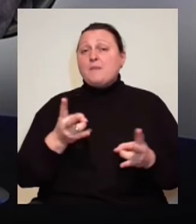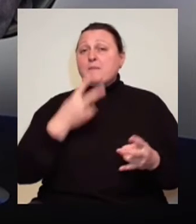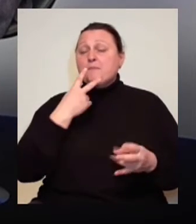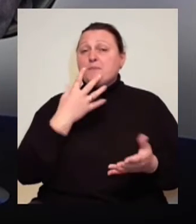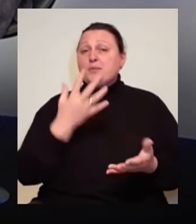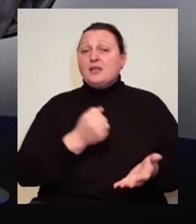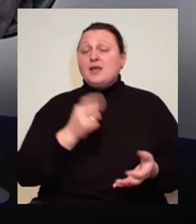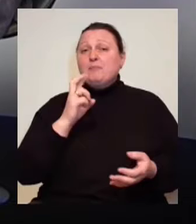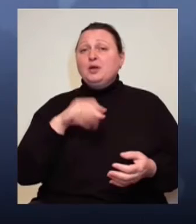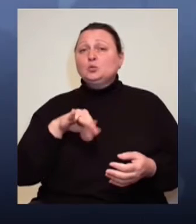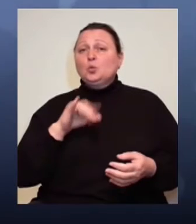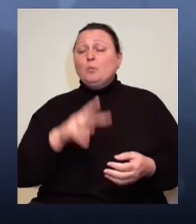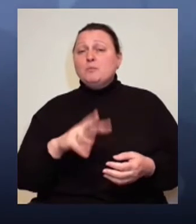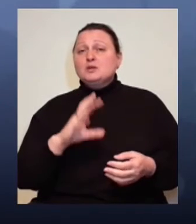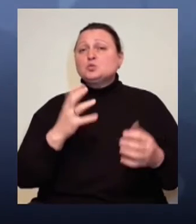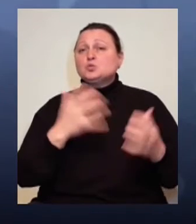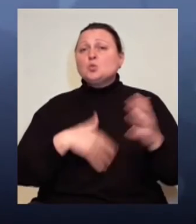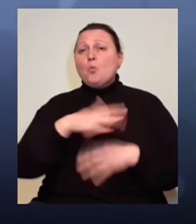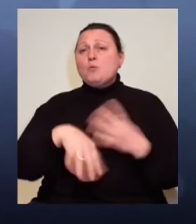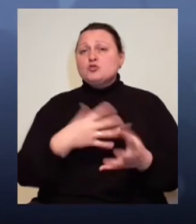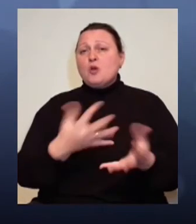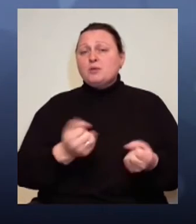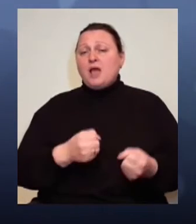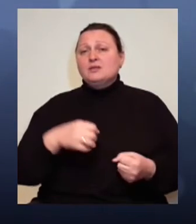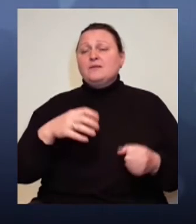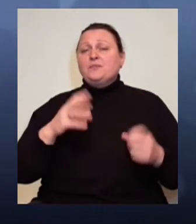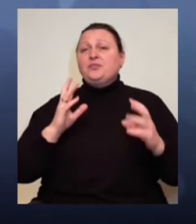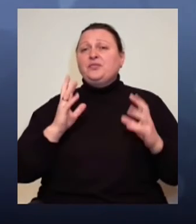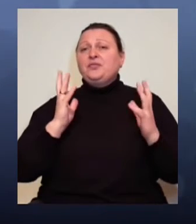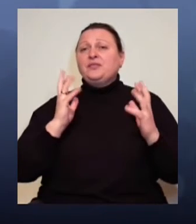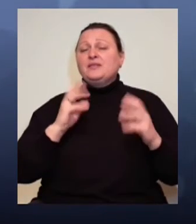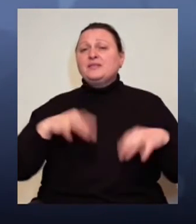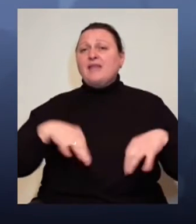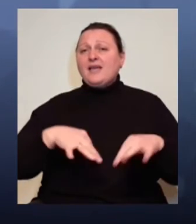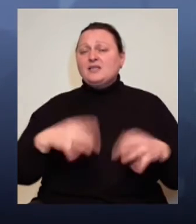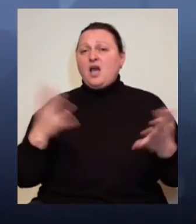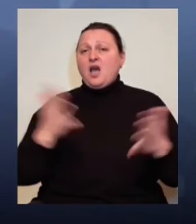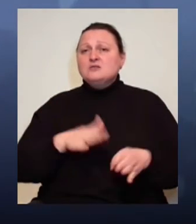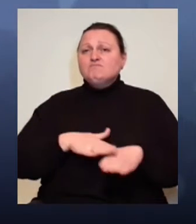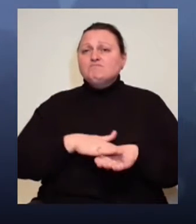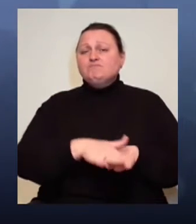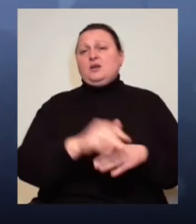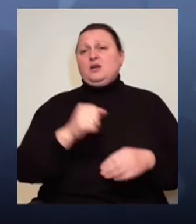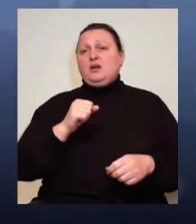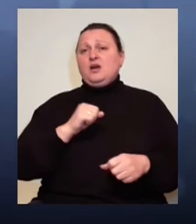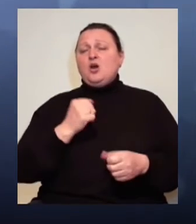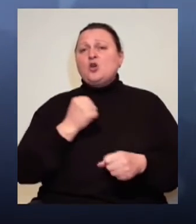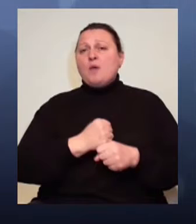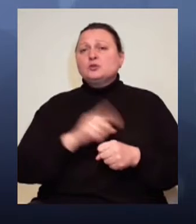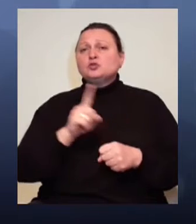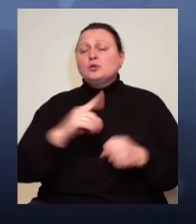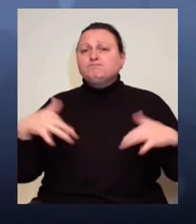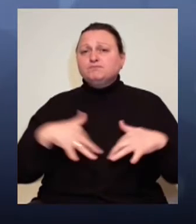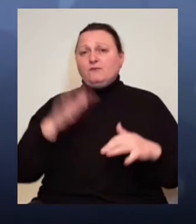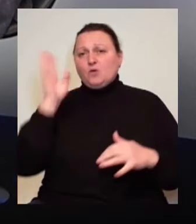бітумну більш якісну, потрібна якусь техніку, яка б ці стики всі робила таким чином, щоб в них не попадала